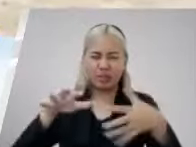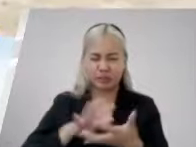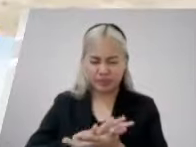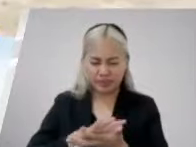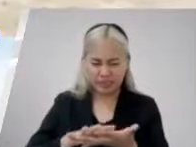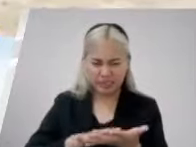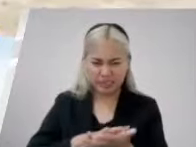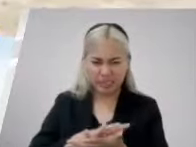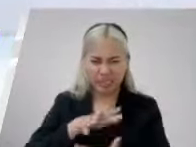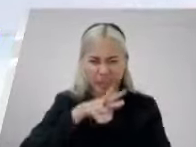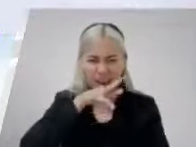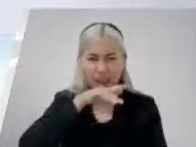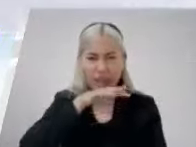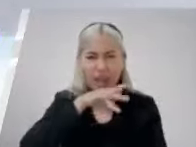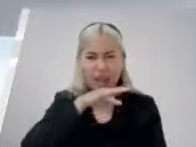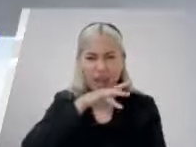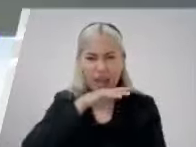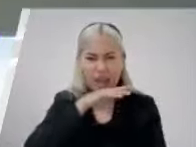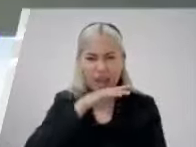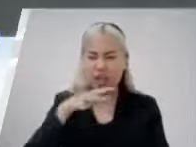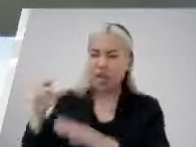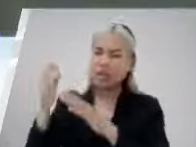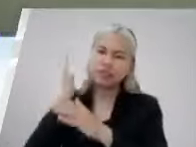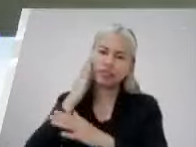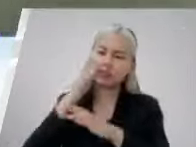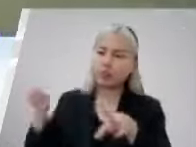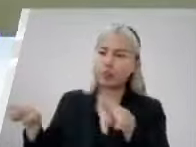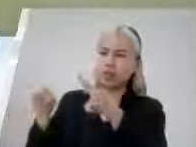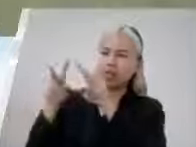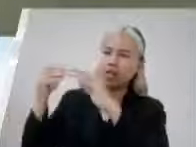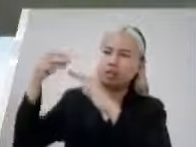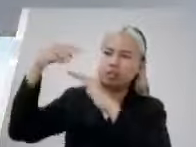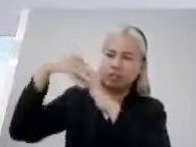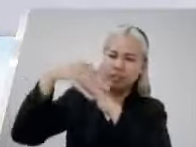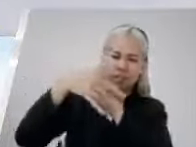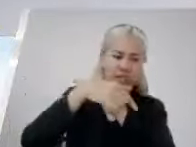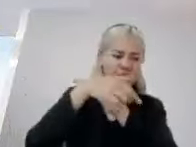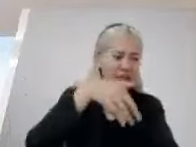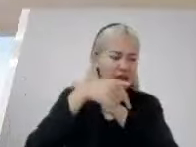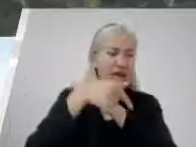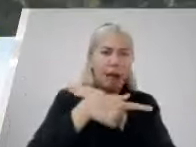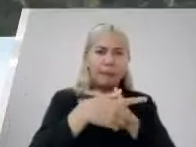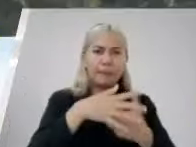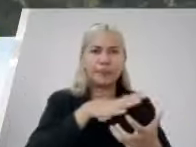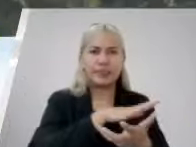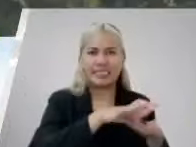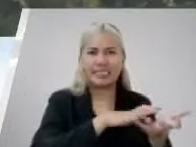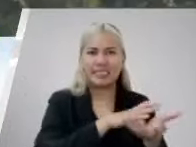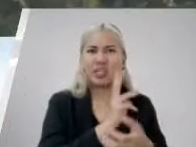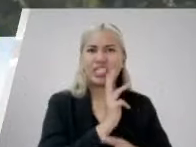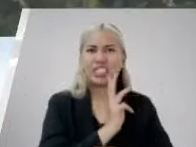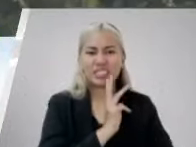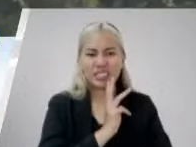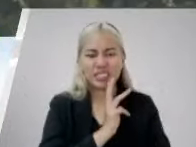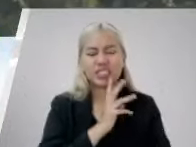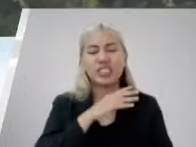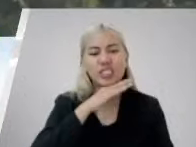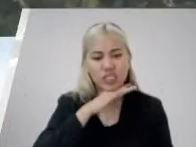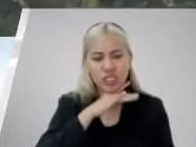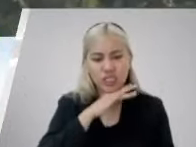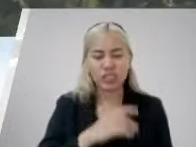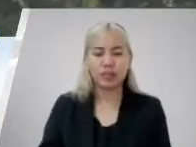ng pag-agos ng lahar mula po sa Bulkang Canlaon. Samantala, hindi na lamang sa Negros Island sa Visayas nararamdaman ang epekto